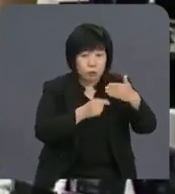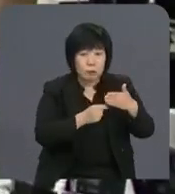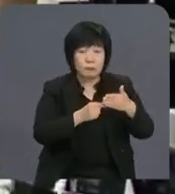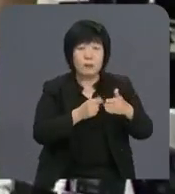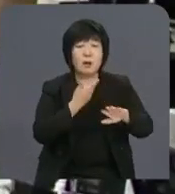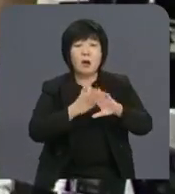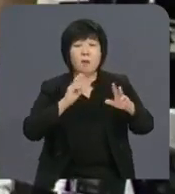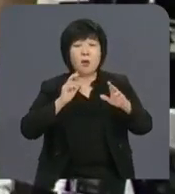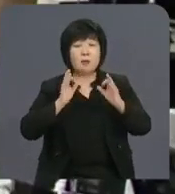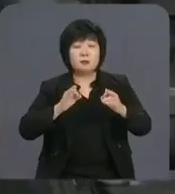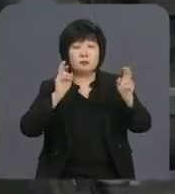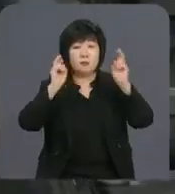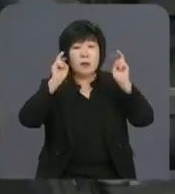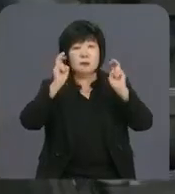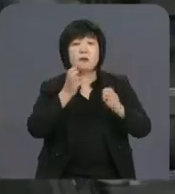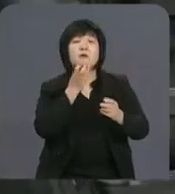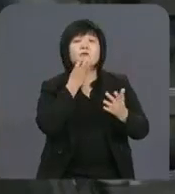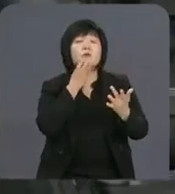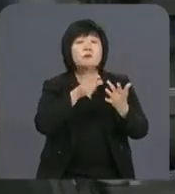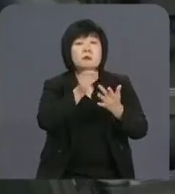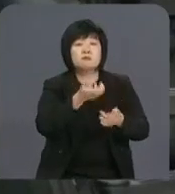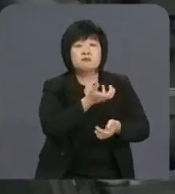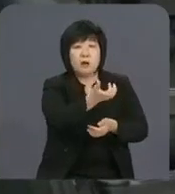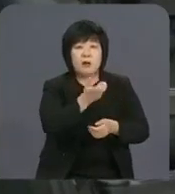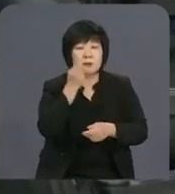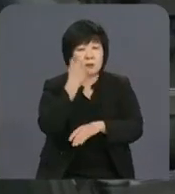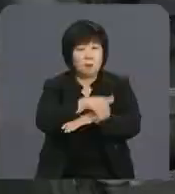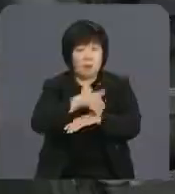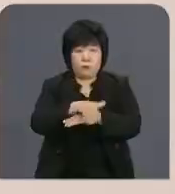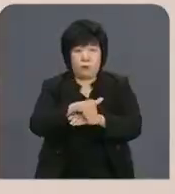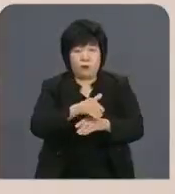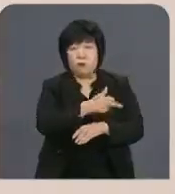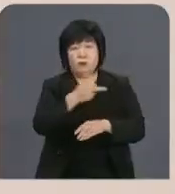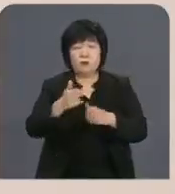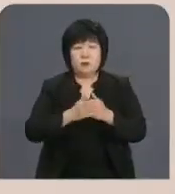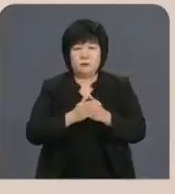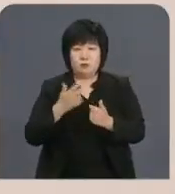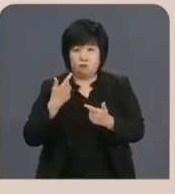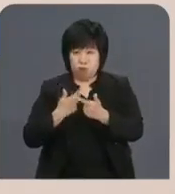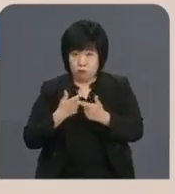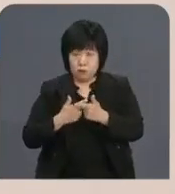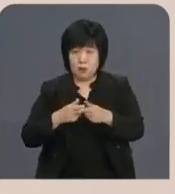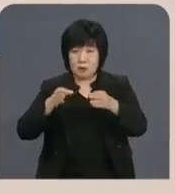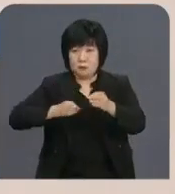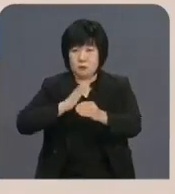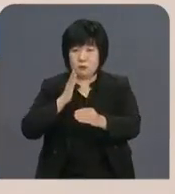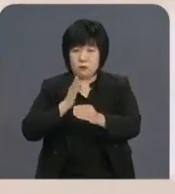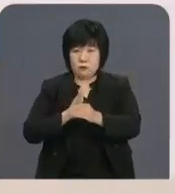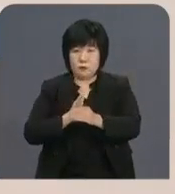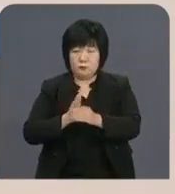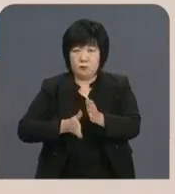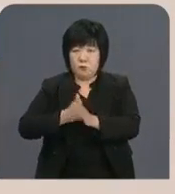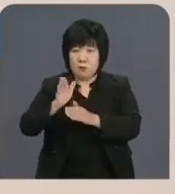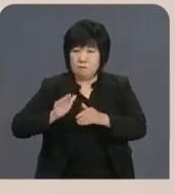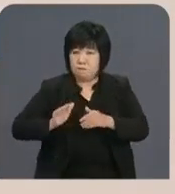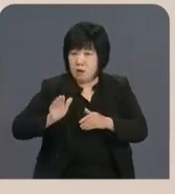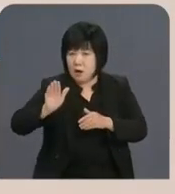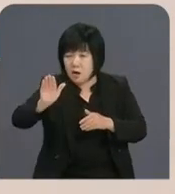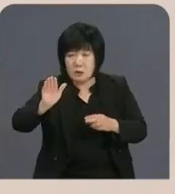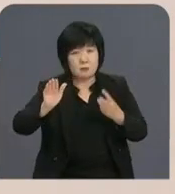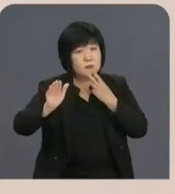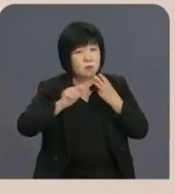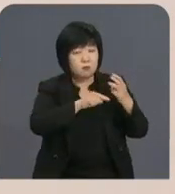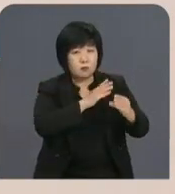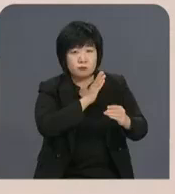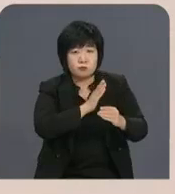금융사 가 서울을 선택할 가능성이 크기 때문입니다 부산이 금융 유심 도주로 빨리 커 나가야 서울